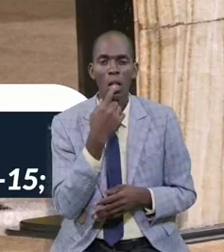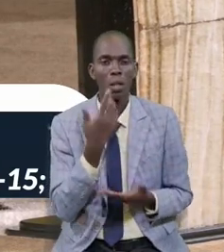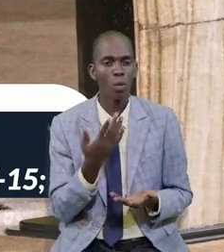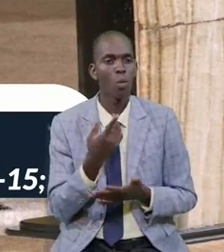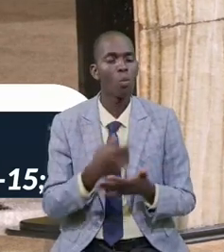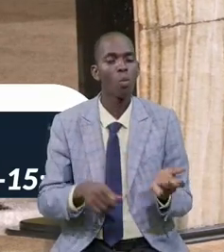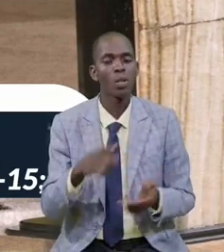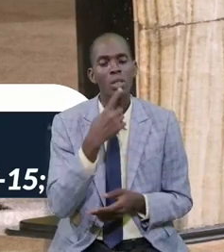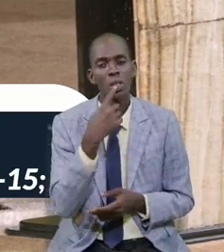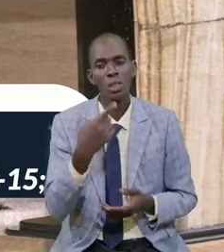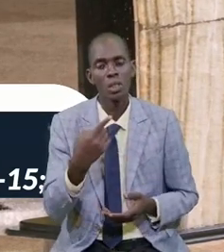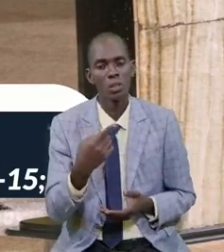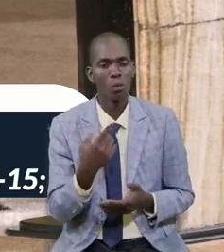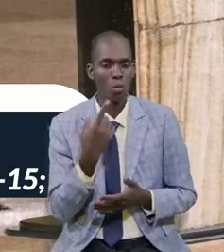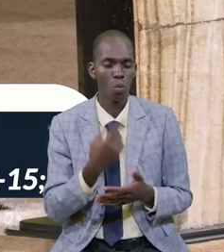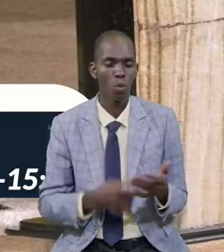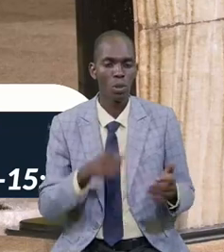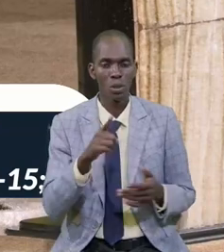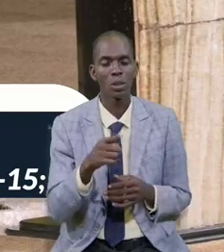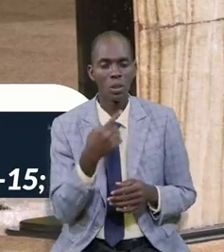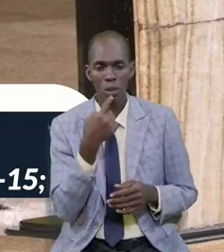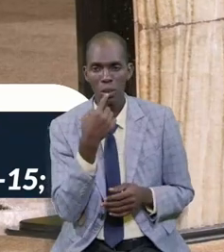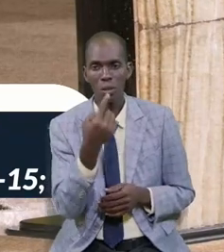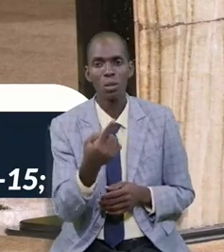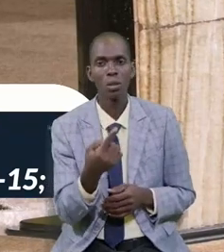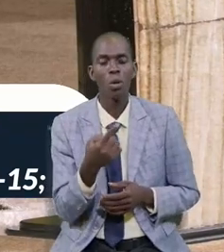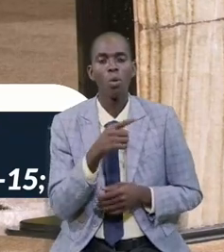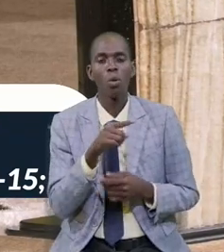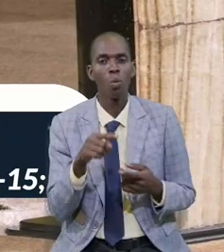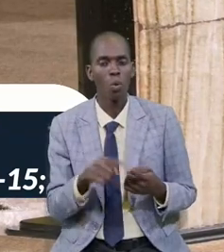disent, ce qu'ils déclarent.